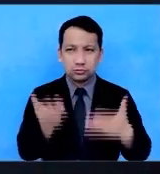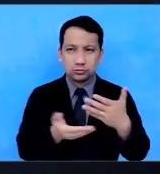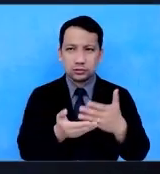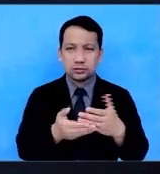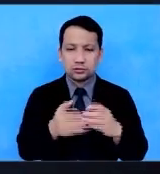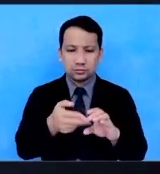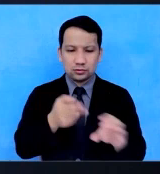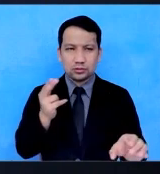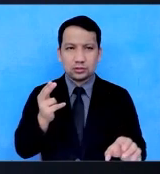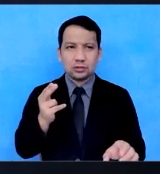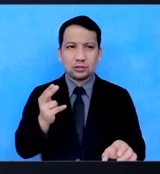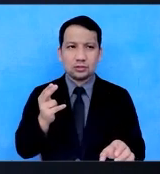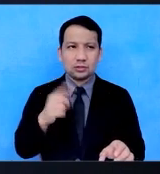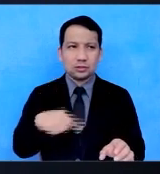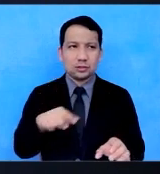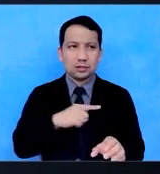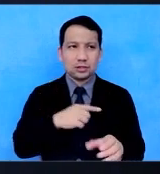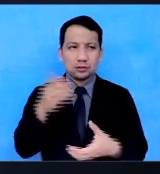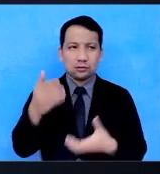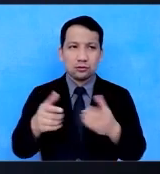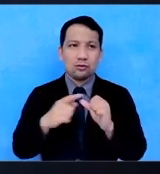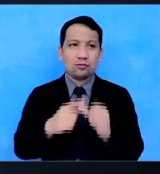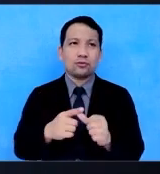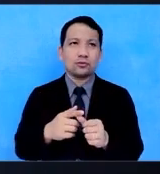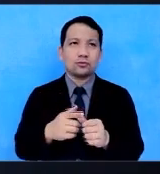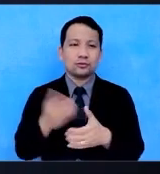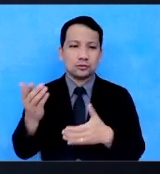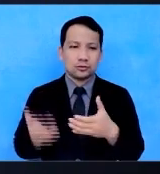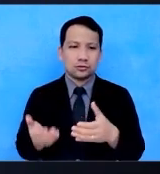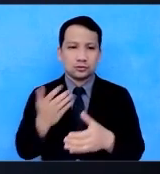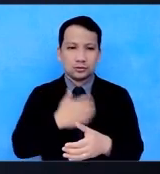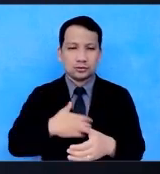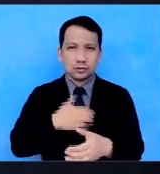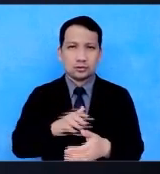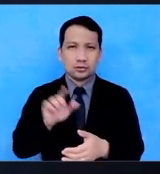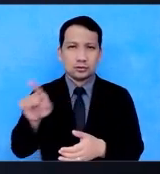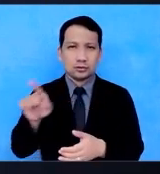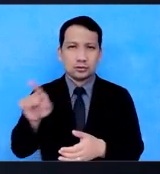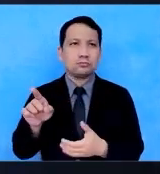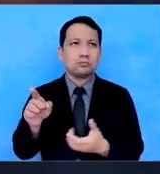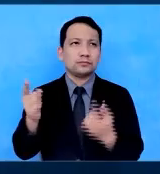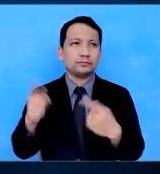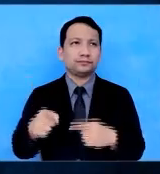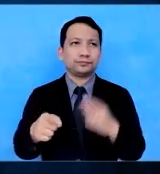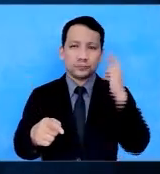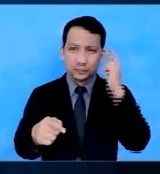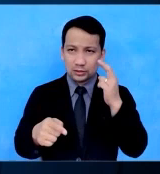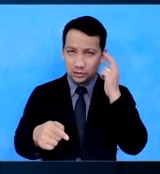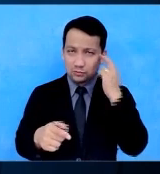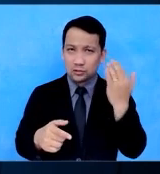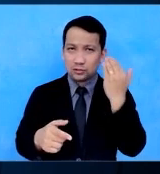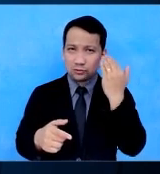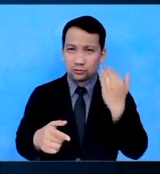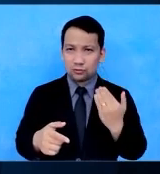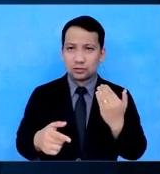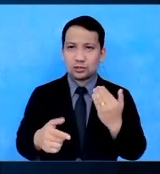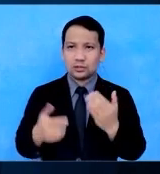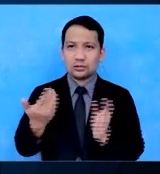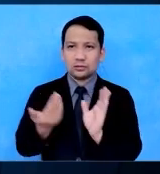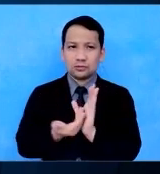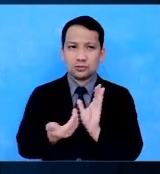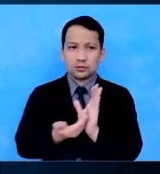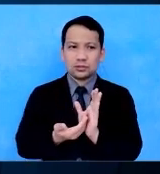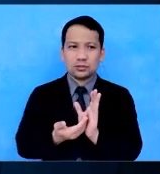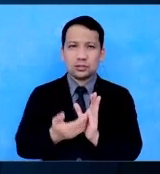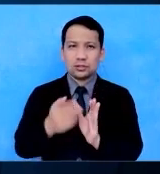ang mga state prosecutor sa mga korte kung saan nakahain ang mga reklamo laban sa kanila. Ang dahilan, kakulangan daw ng ebidensya ng violence